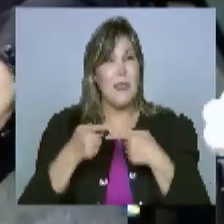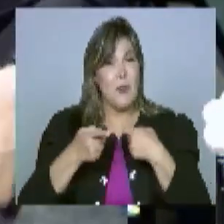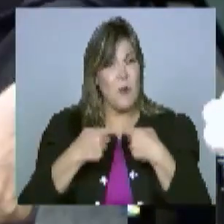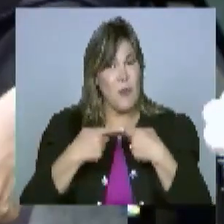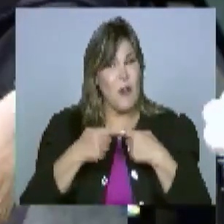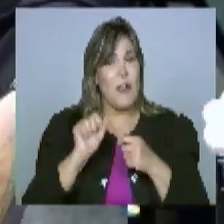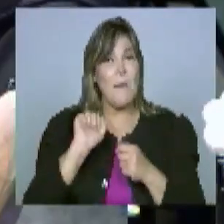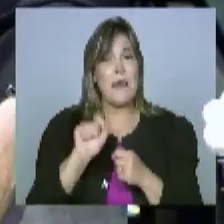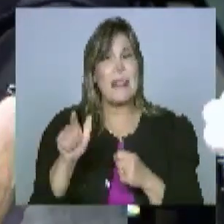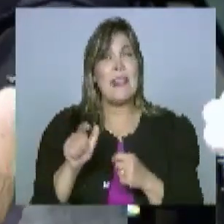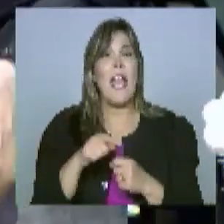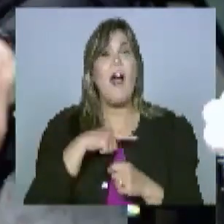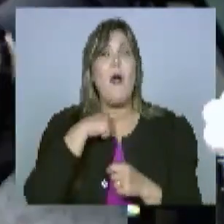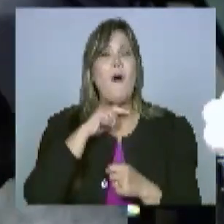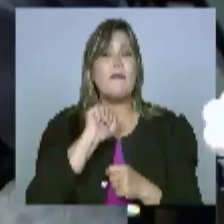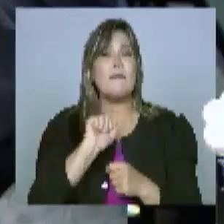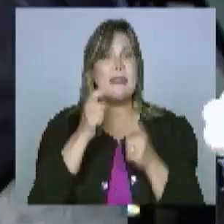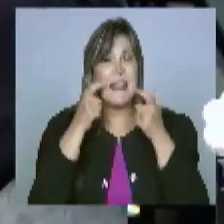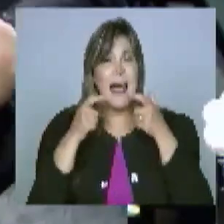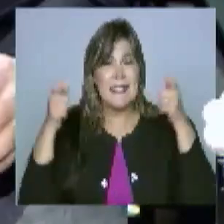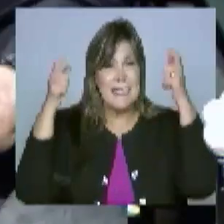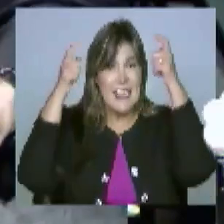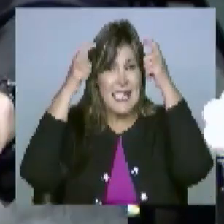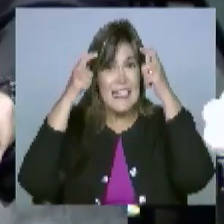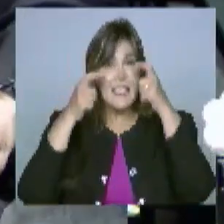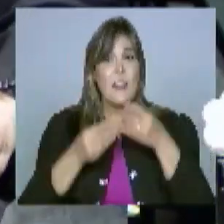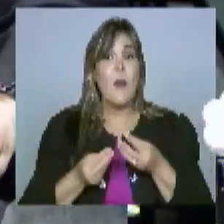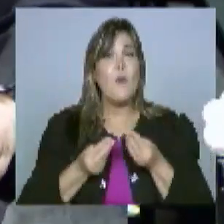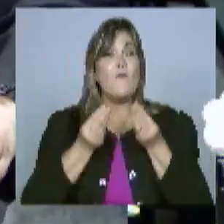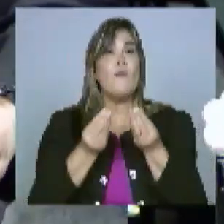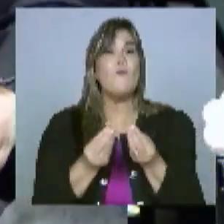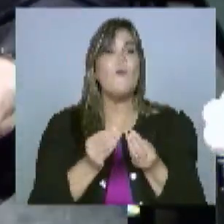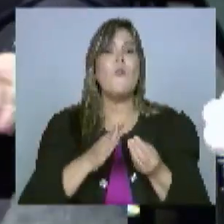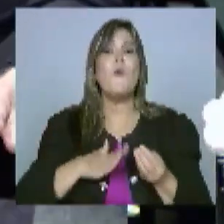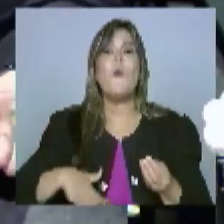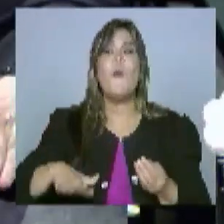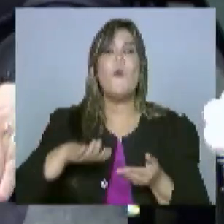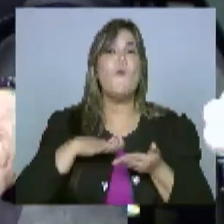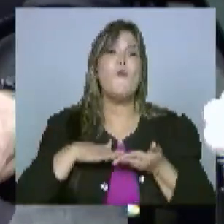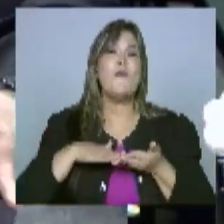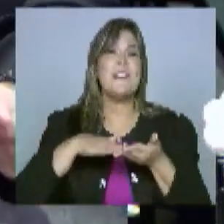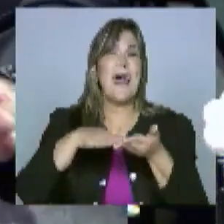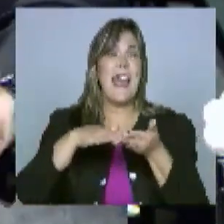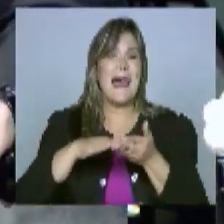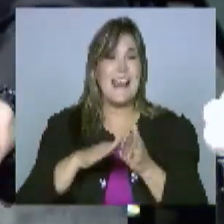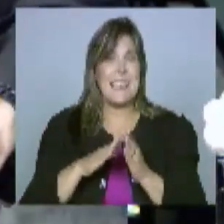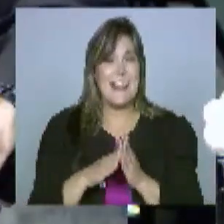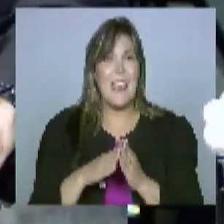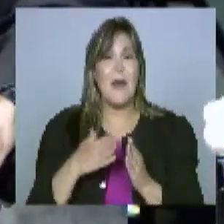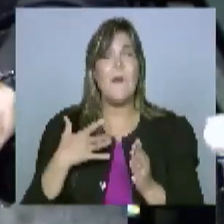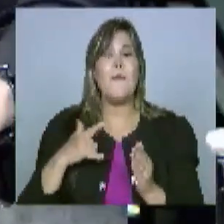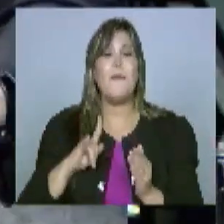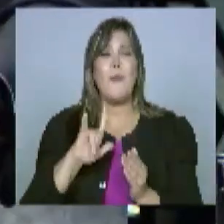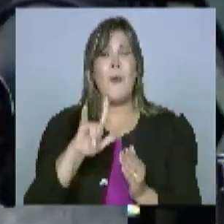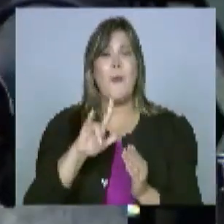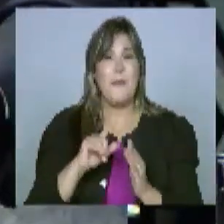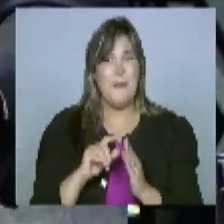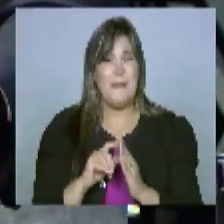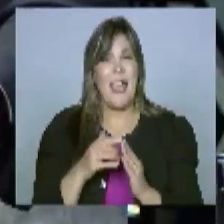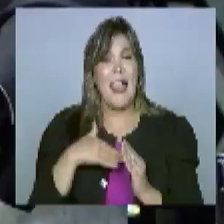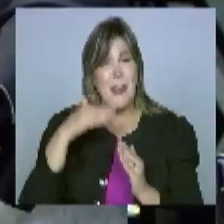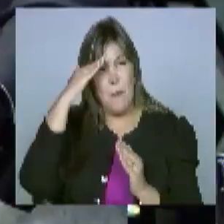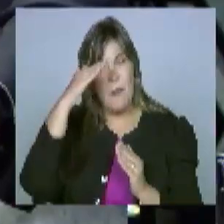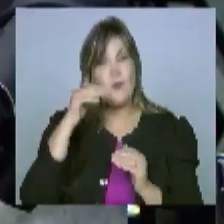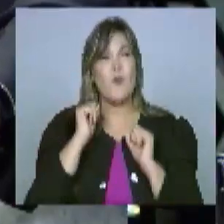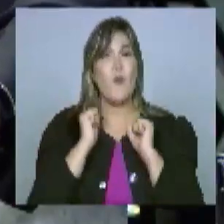المكان الخاص بيه ووفر كل الامكانيات بكل الحب الحقيقه انا بشكر سيدنا ابا ديفيد